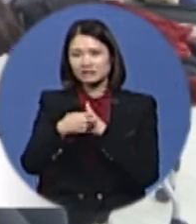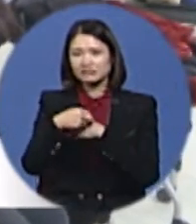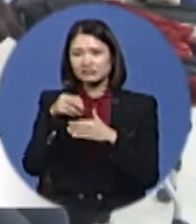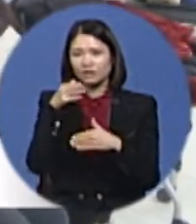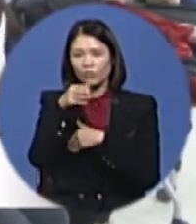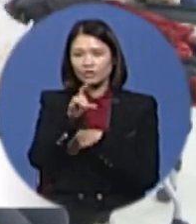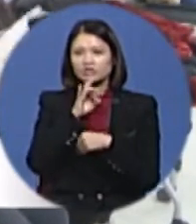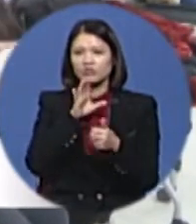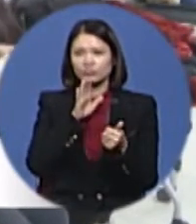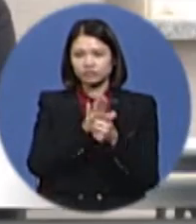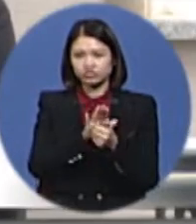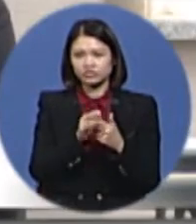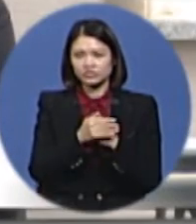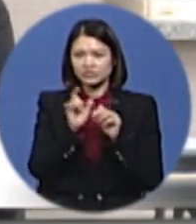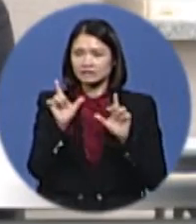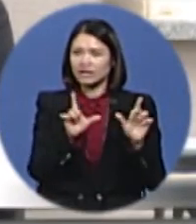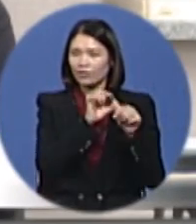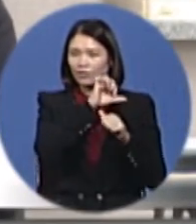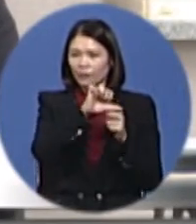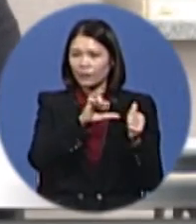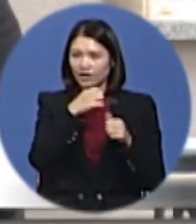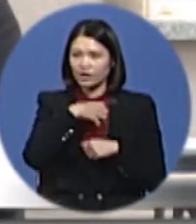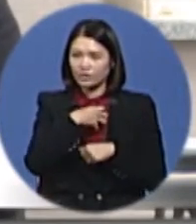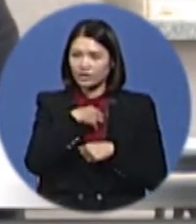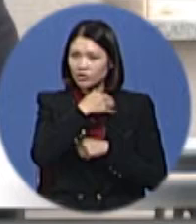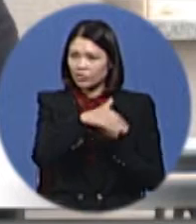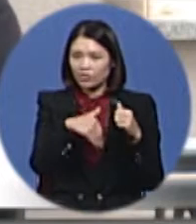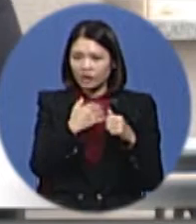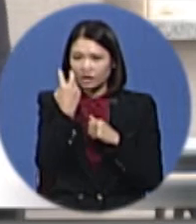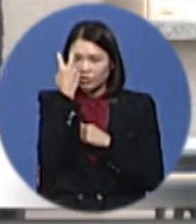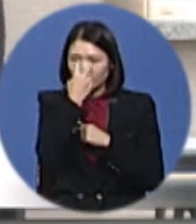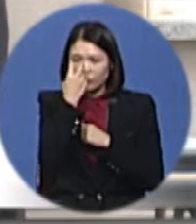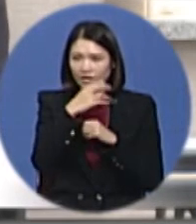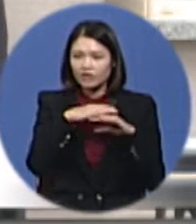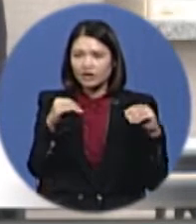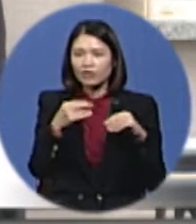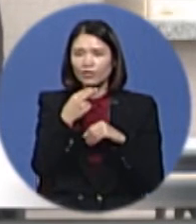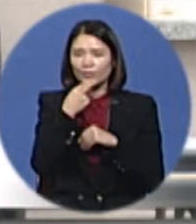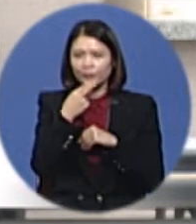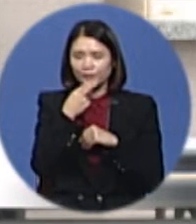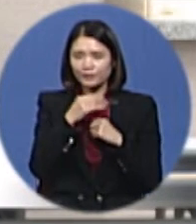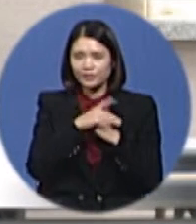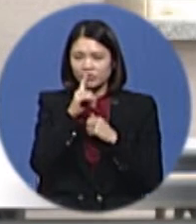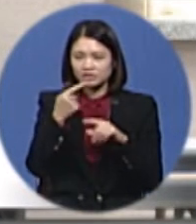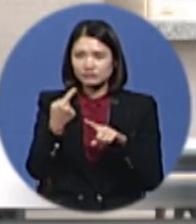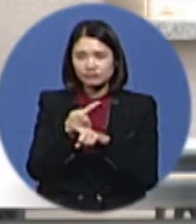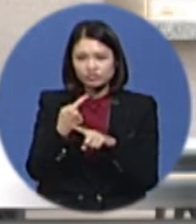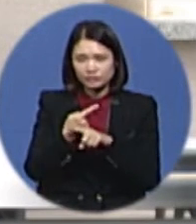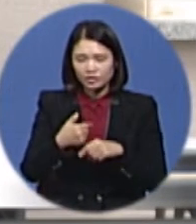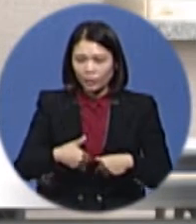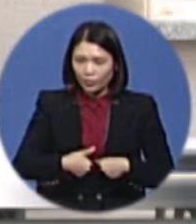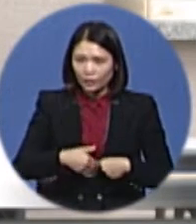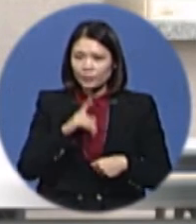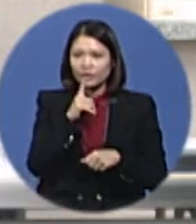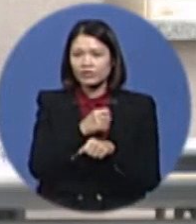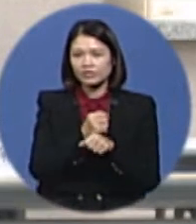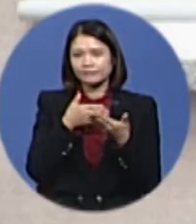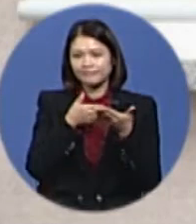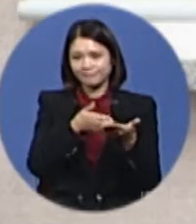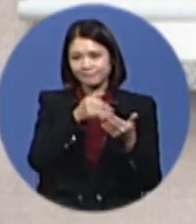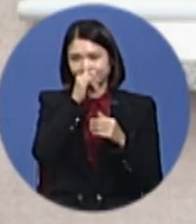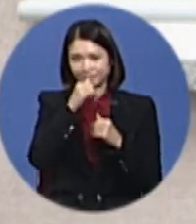있어 생활환경에 대한 위기 관리는 대처 방안이 미흡하기 때문에 수정이 필요하다는 의견이